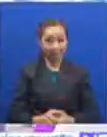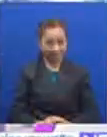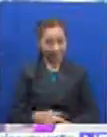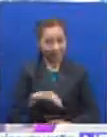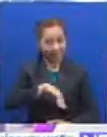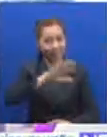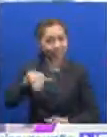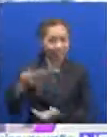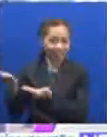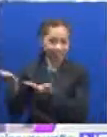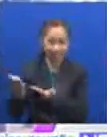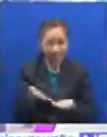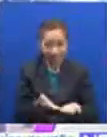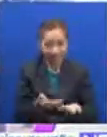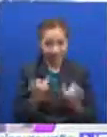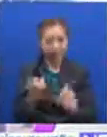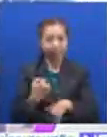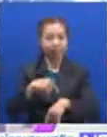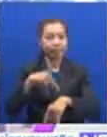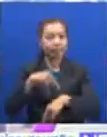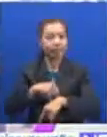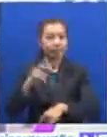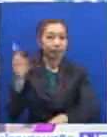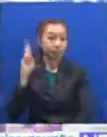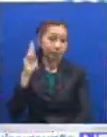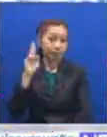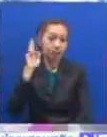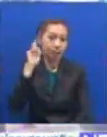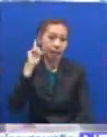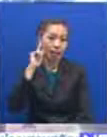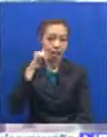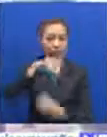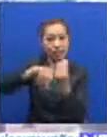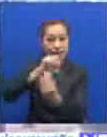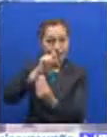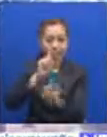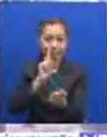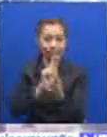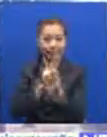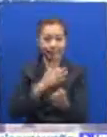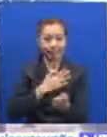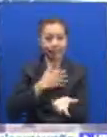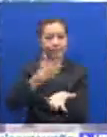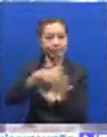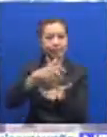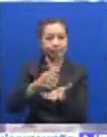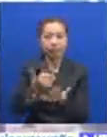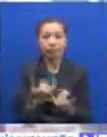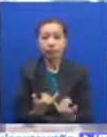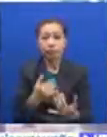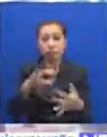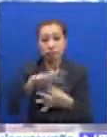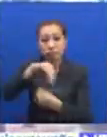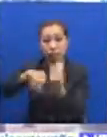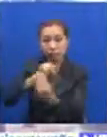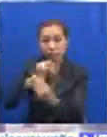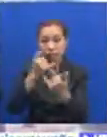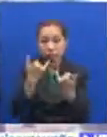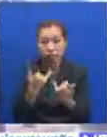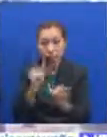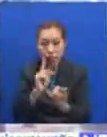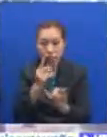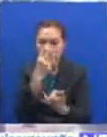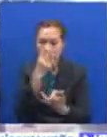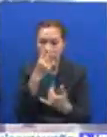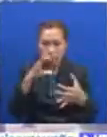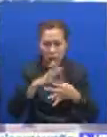วัสดีค่ะคุณผู้ชมค่ะต้อนรับเข้าสู่ช่วงเวลาของข่าวเที่ยงเศรษฐกิจนะคะพบกับดิฉันจินตนาทิพยรัตน์กุลค่ะความเคลื่อนไหวด้านเศรษฐกิจวันนี้ค่ะติดตามทิศท